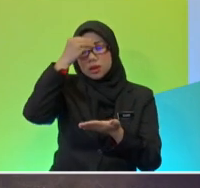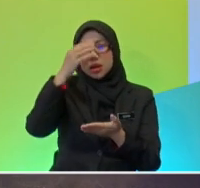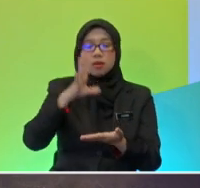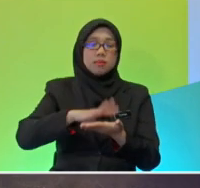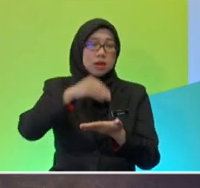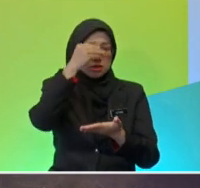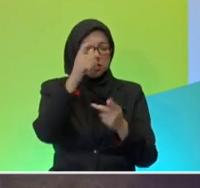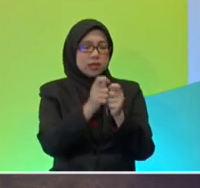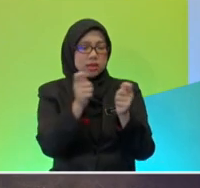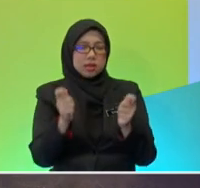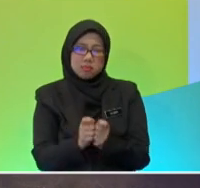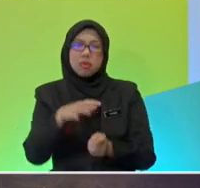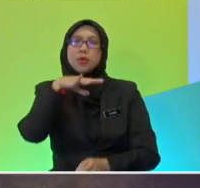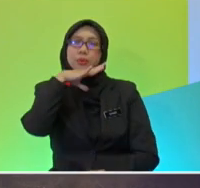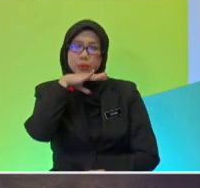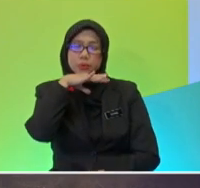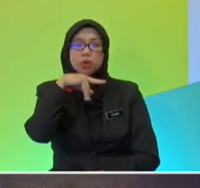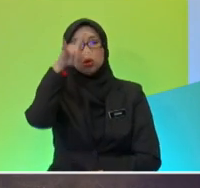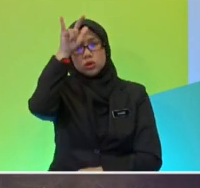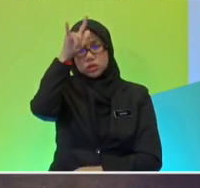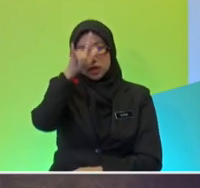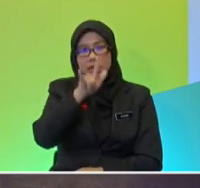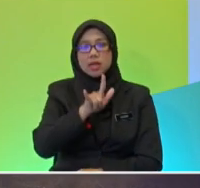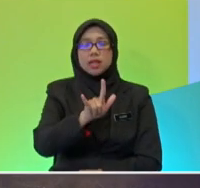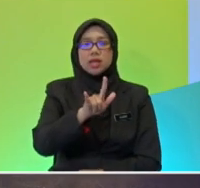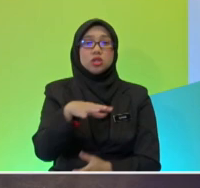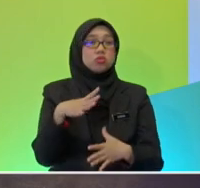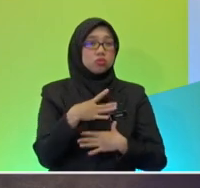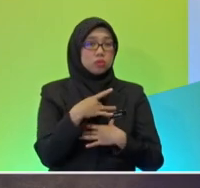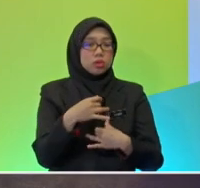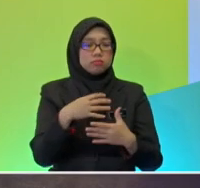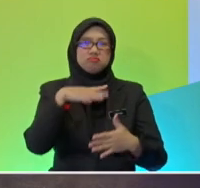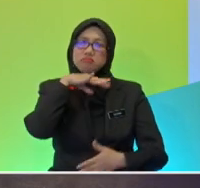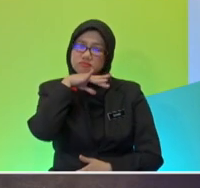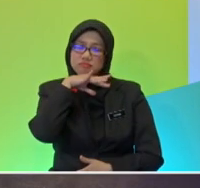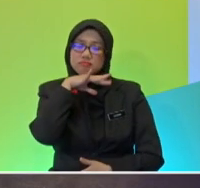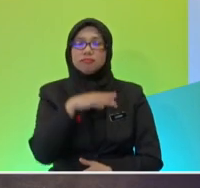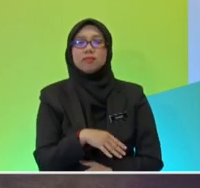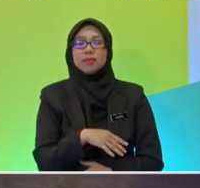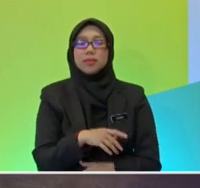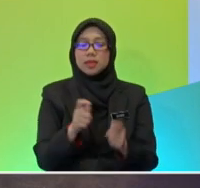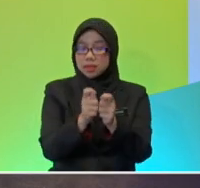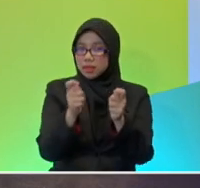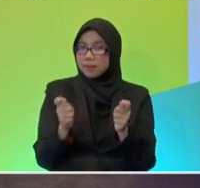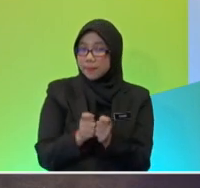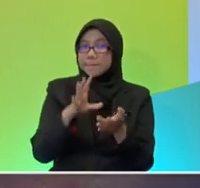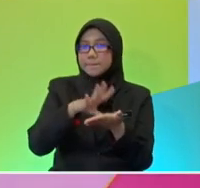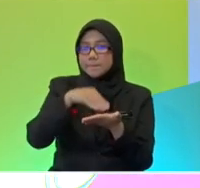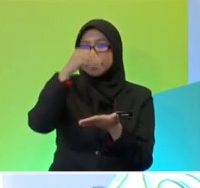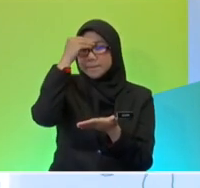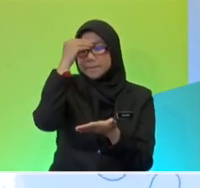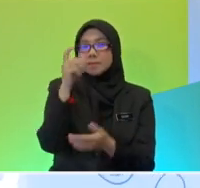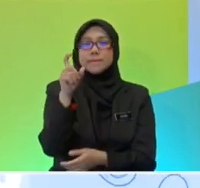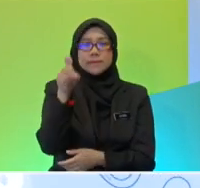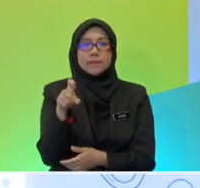cari tahu juga di tempat yang kutuk jadi kita hendaklah pastikan tempat kita keadaan tempat belajar kita senantiasa dalam